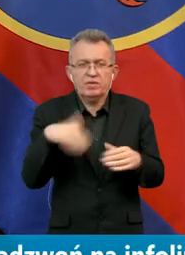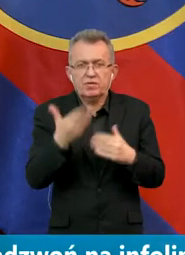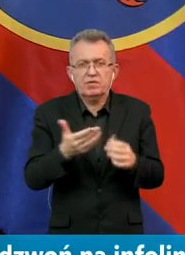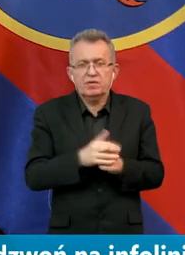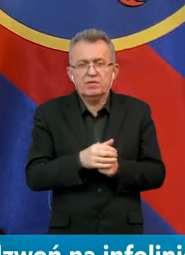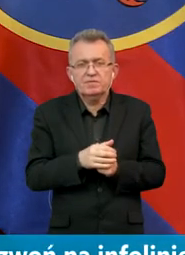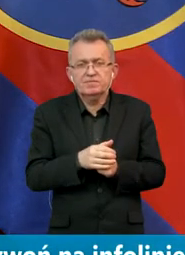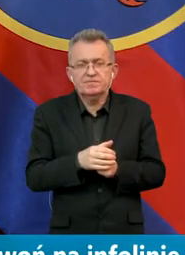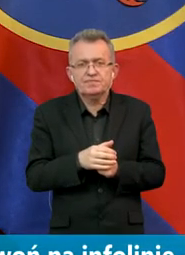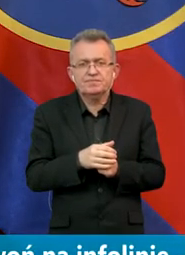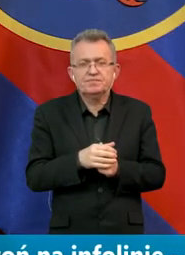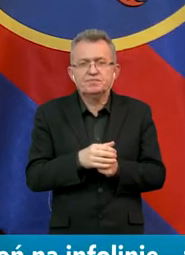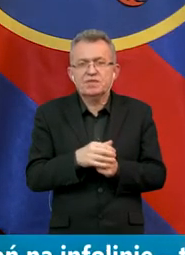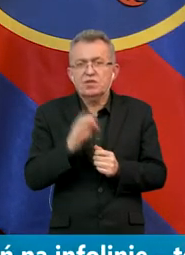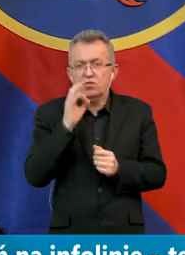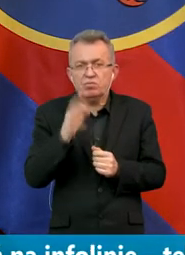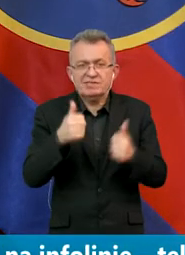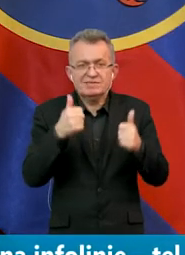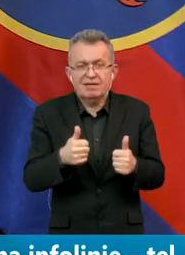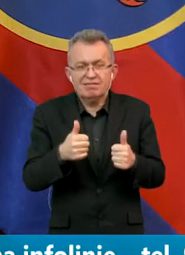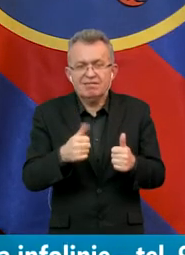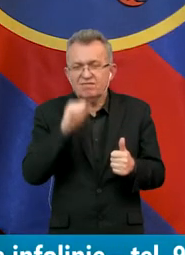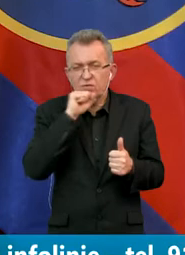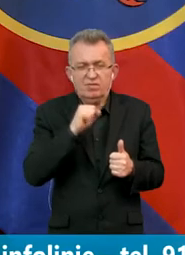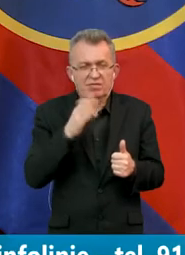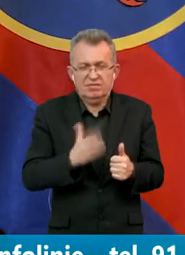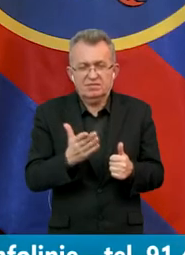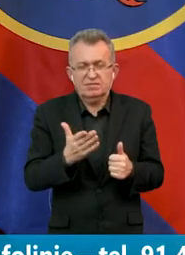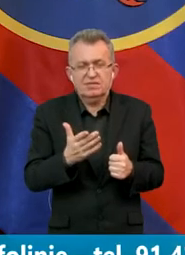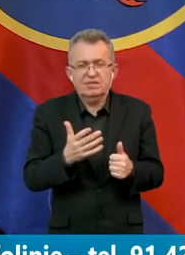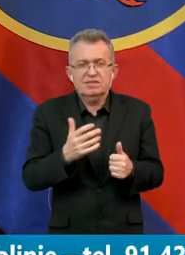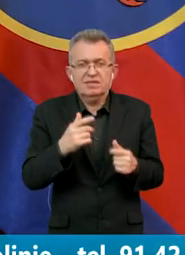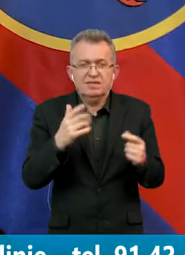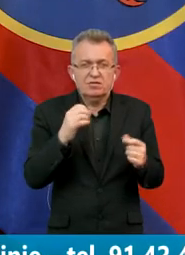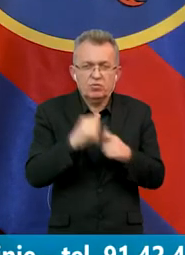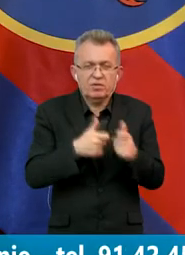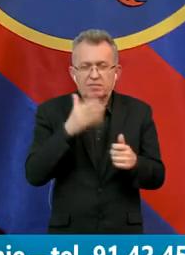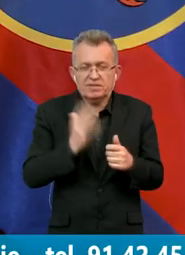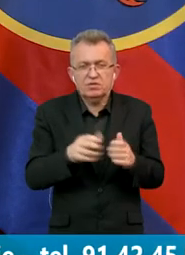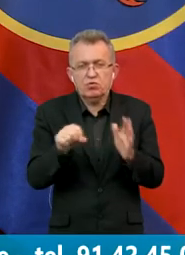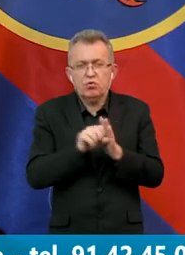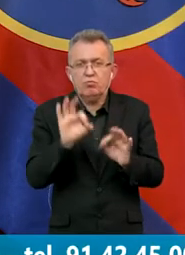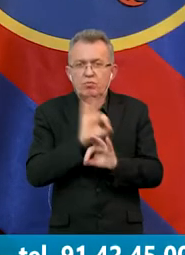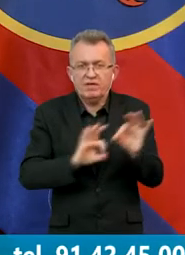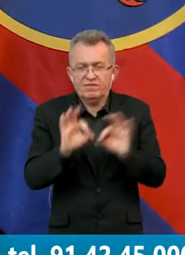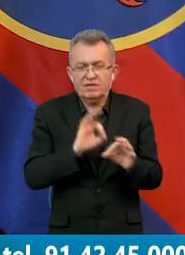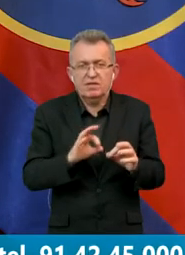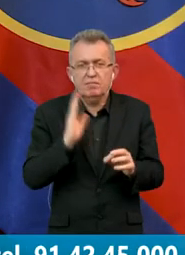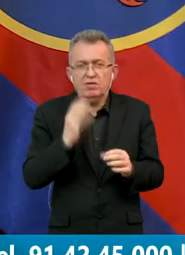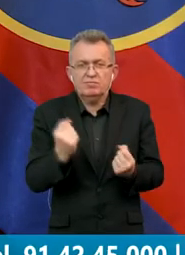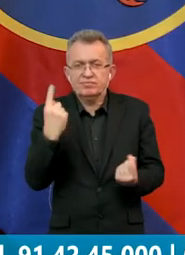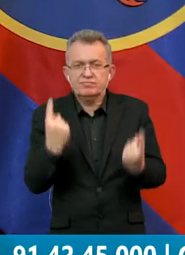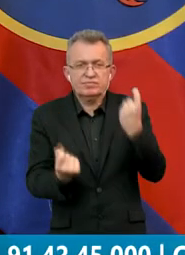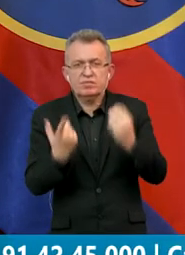panie Patryku, pewnie takiego idealnego stanu to nie osiągniemy nigdy, bo zawsze będzie coś do zrobienia jeszcze, coś do poprawienia. Będą się pojawiały też